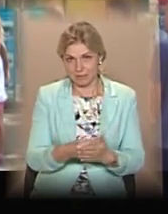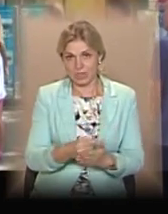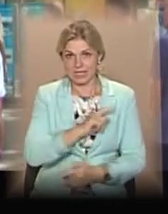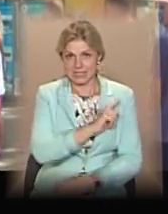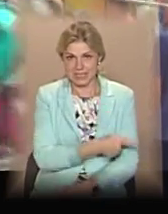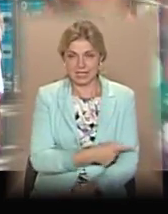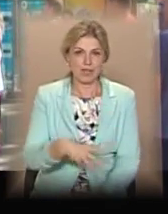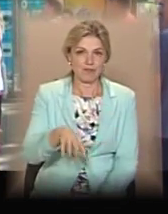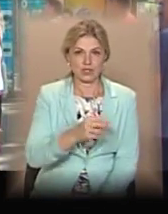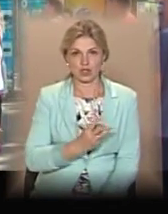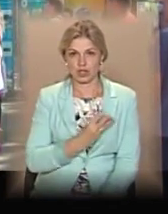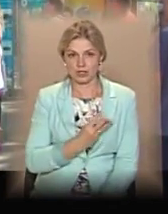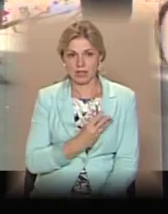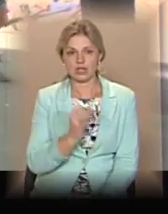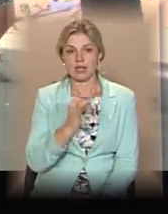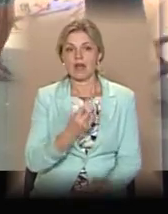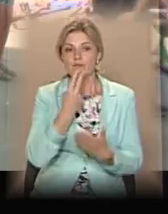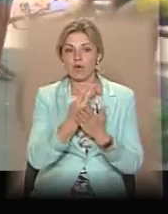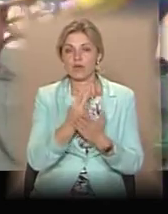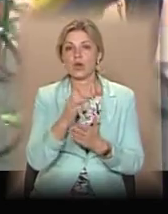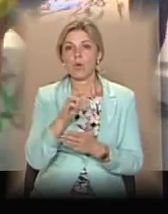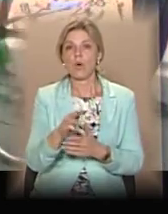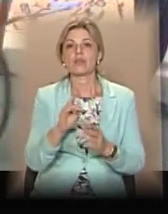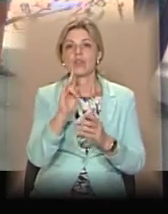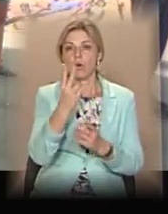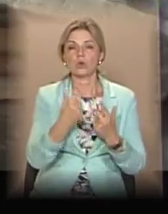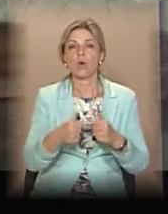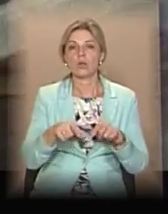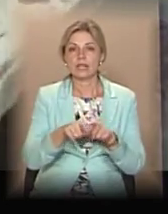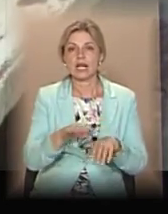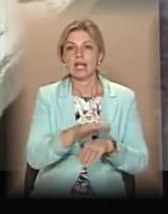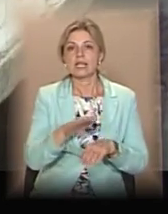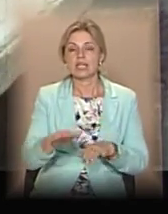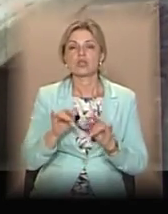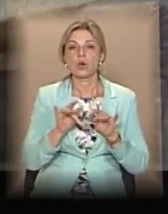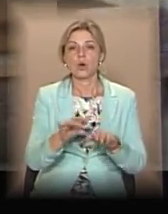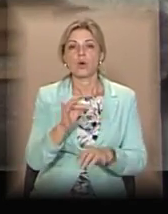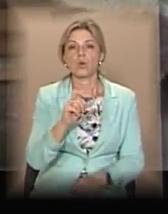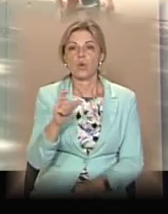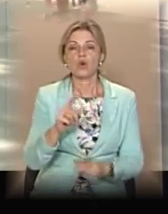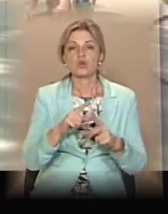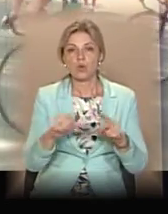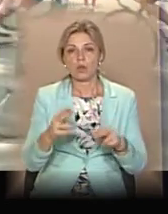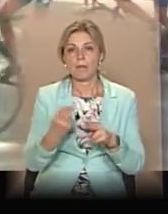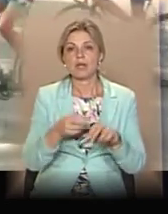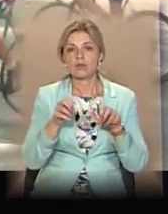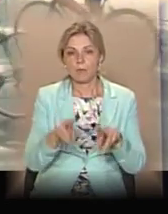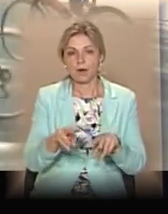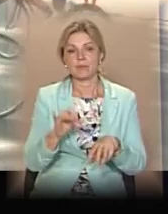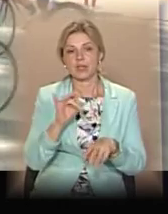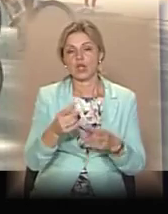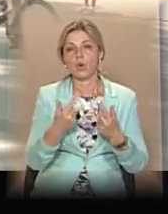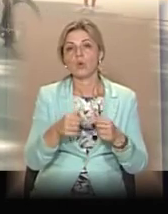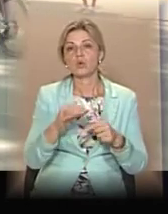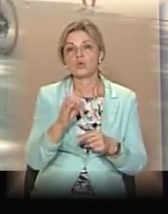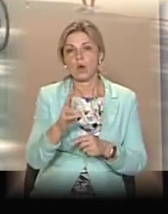Показові виступи були і від вихованців Миколаївського відділення Всеукраїнського громадського дитячого руху «Школа безпеки», козацької громади, гуртків